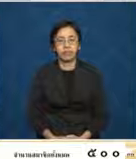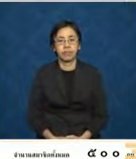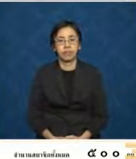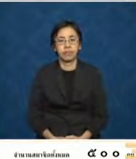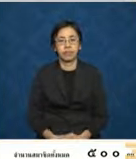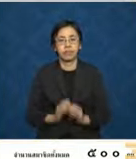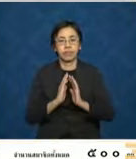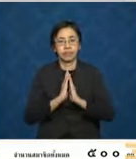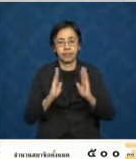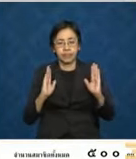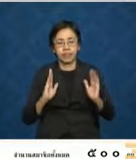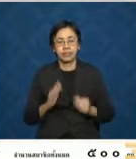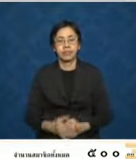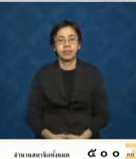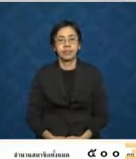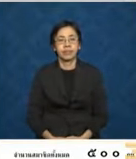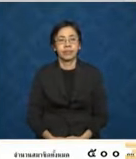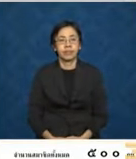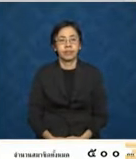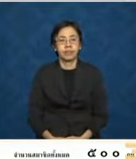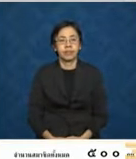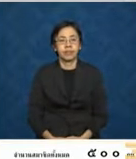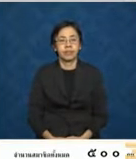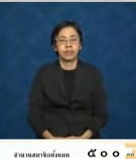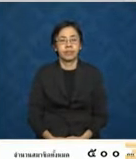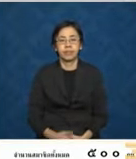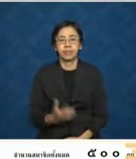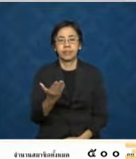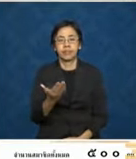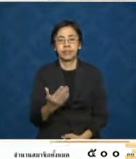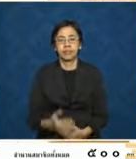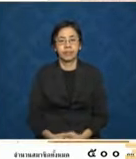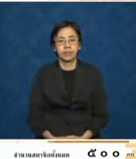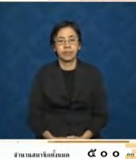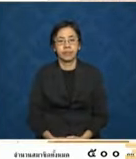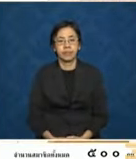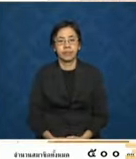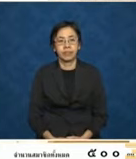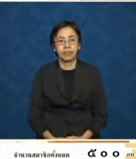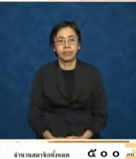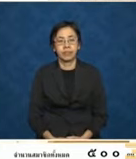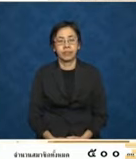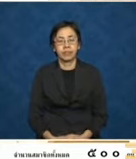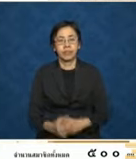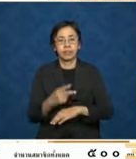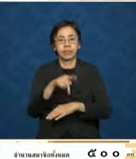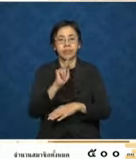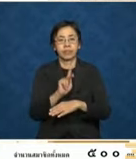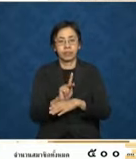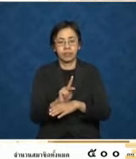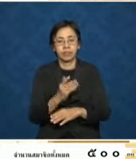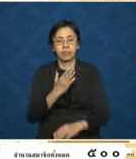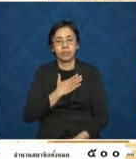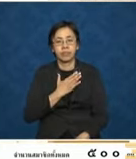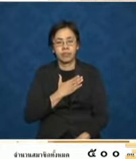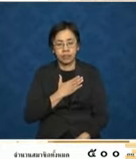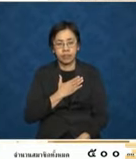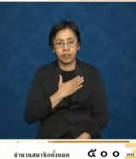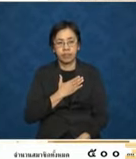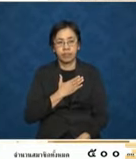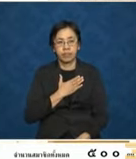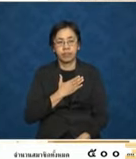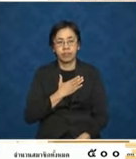ครับขอบคุณครับเชิญท่านสกลสุนทรวณิชกิจครับ เรียนท่านประธานสภาที่เคารพผมสกล